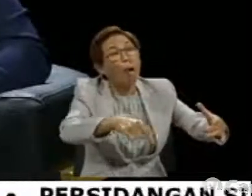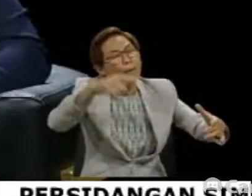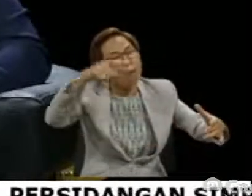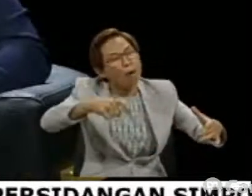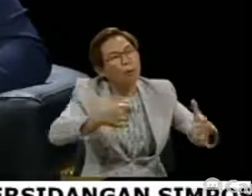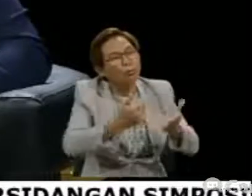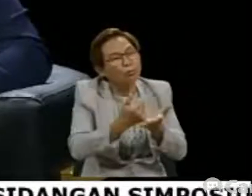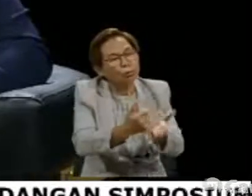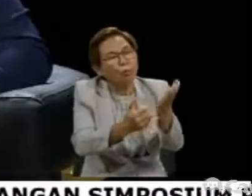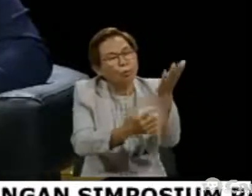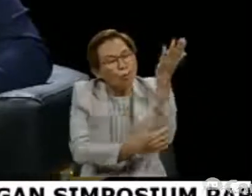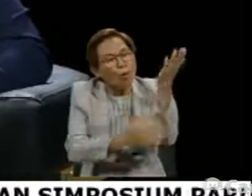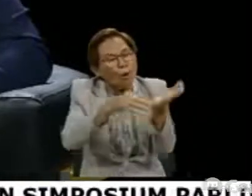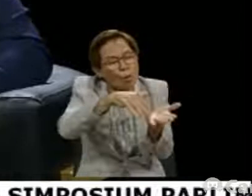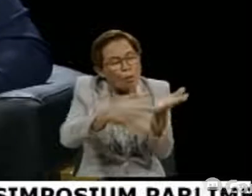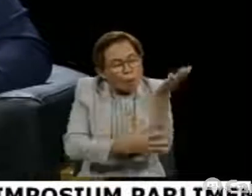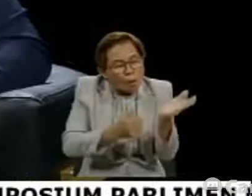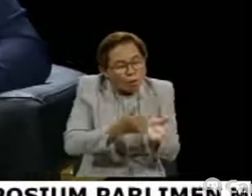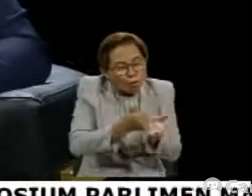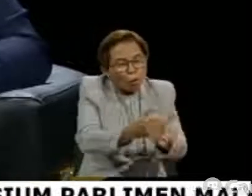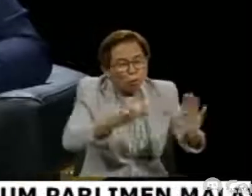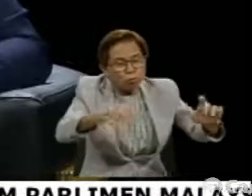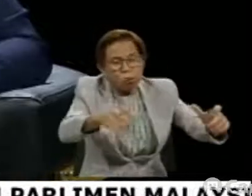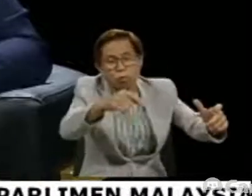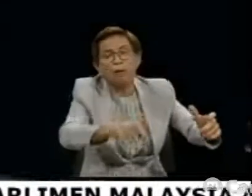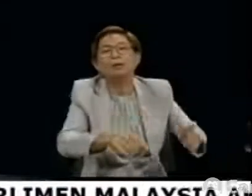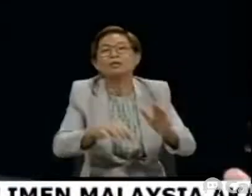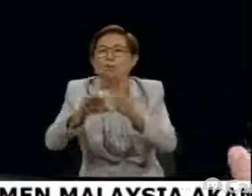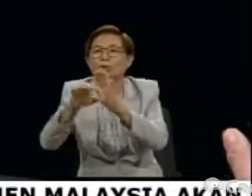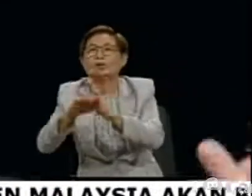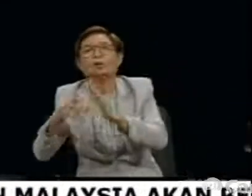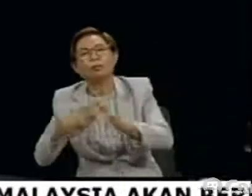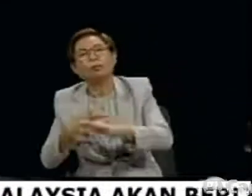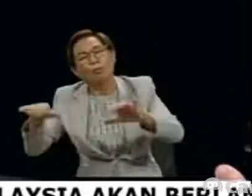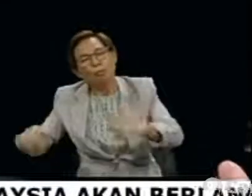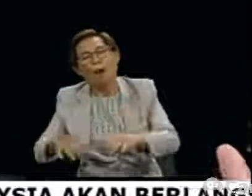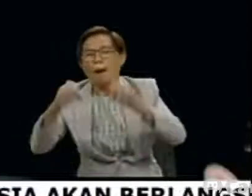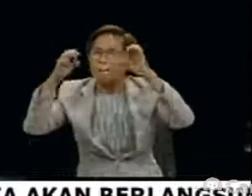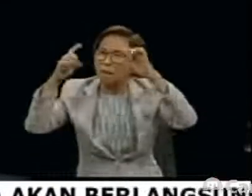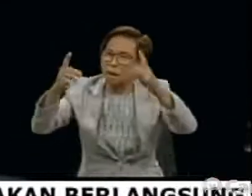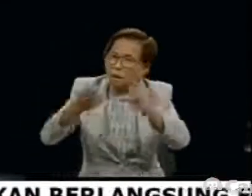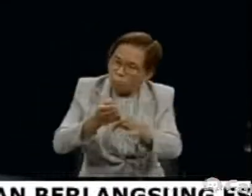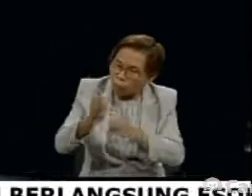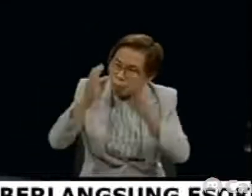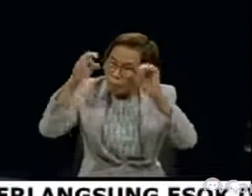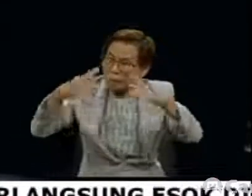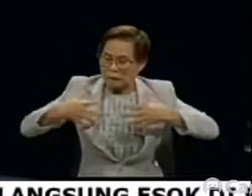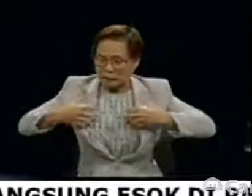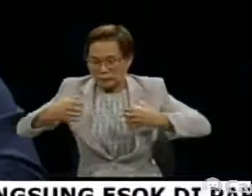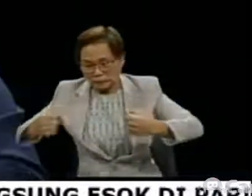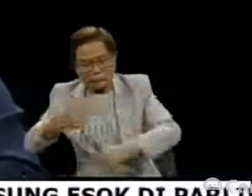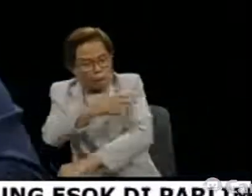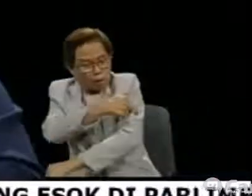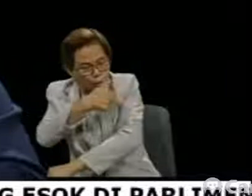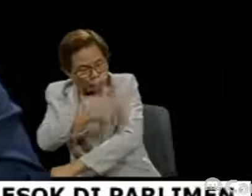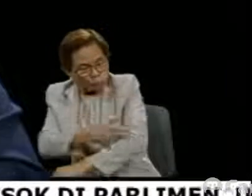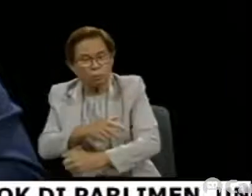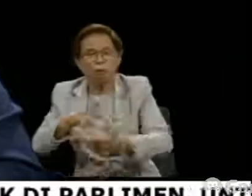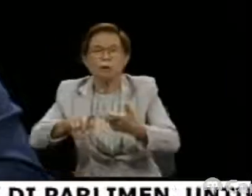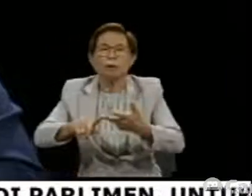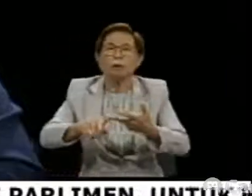negara memerlukan contohnya dalam pendidikan sektor pendidikan situ kesehatan dan juga ha